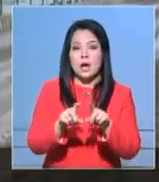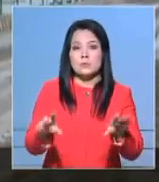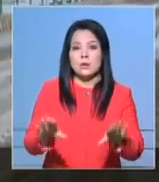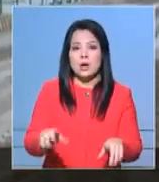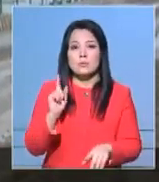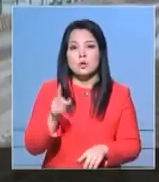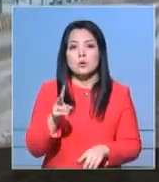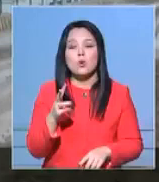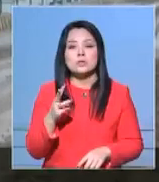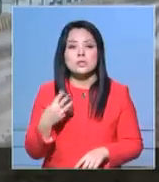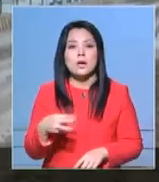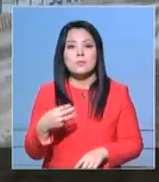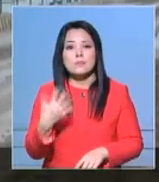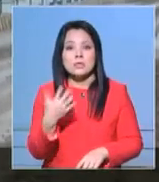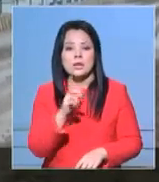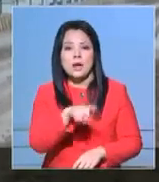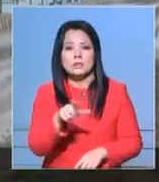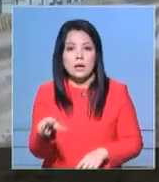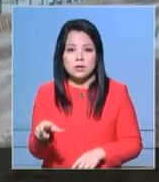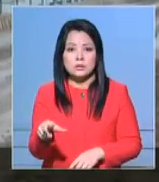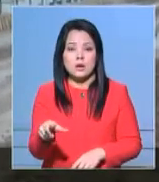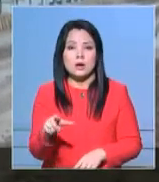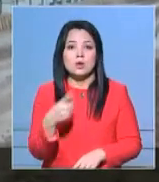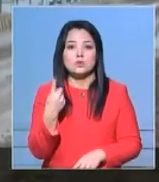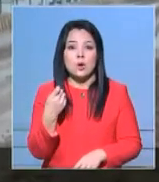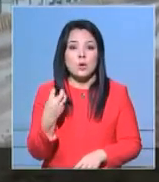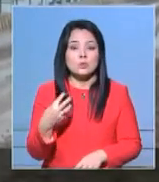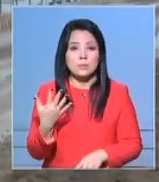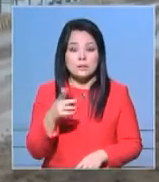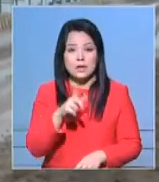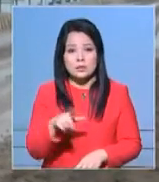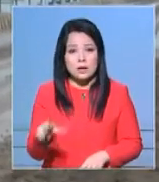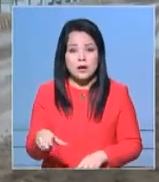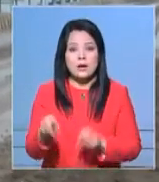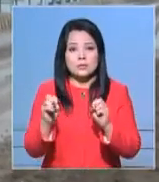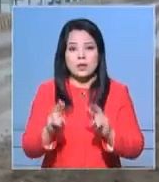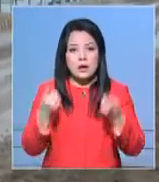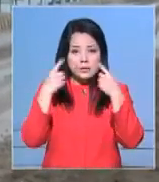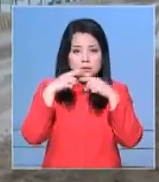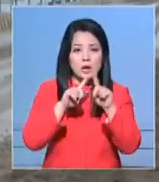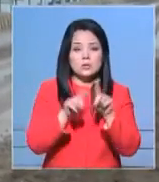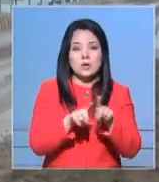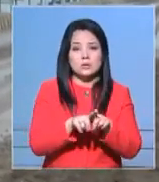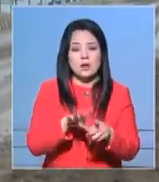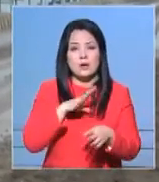135 адам және 19 ауыр техника, арнайы техника жұмыс жасап жатыр.